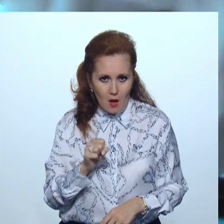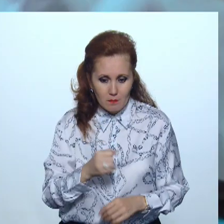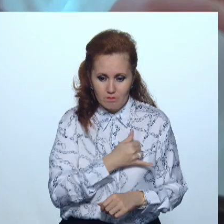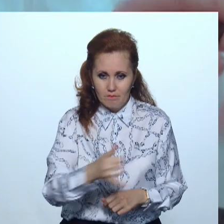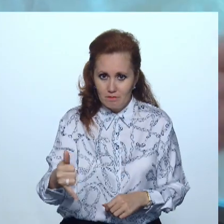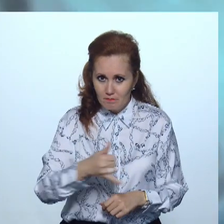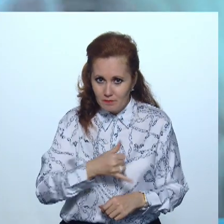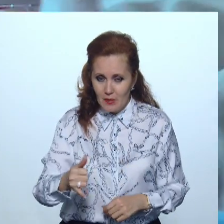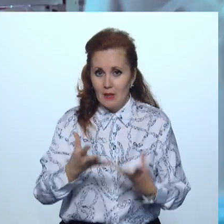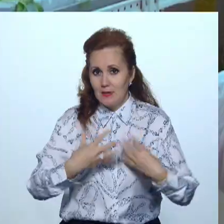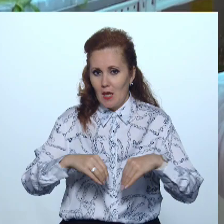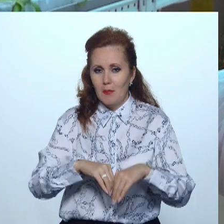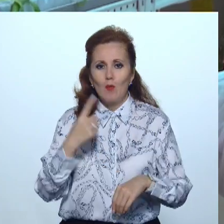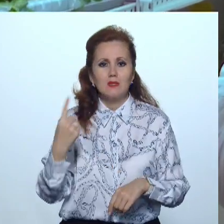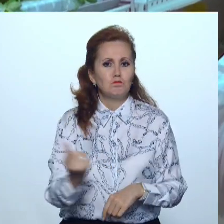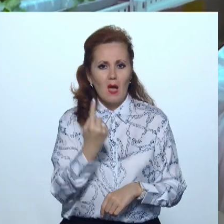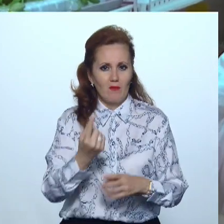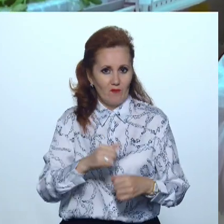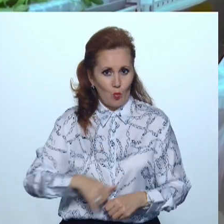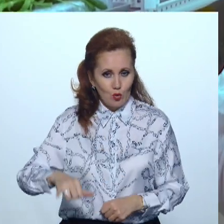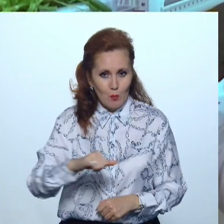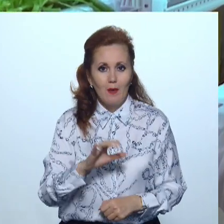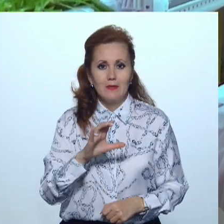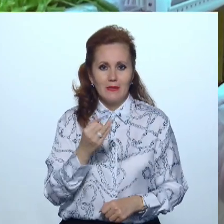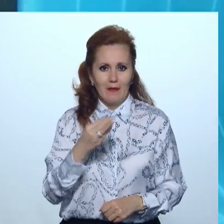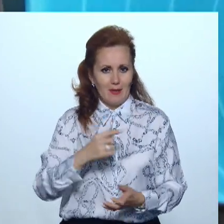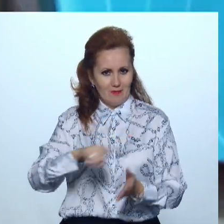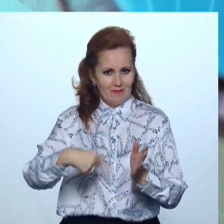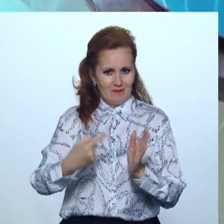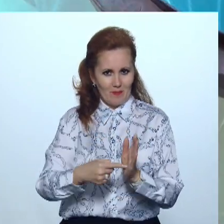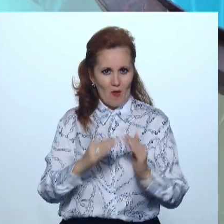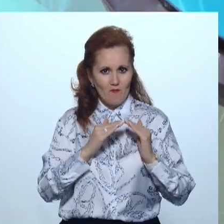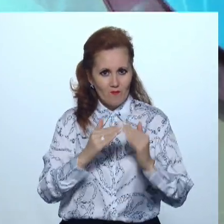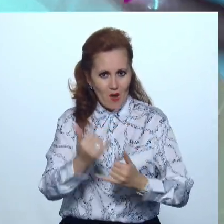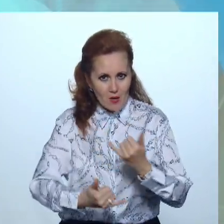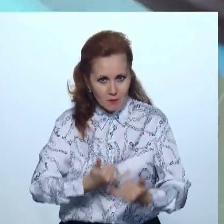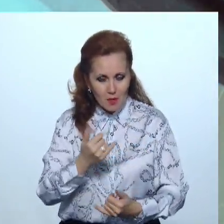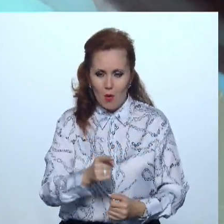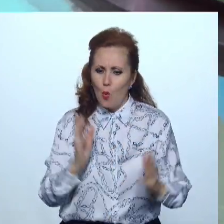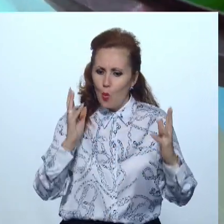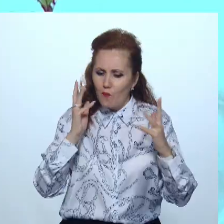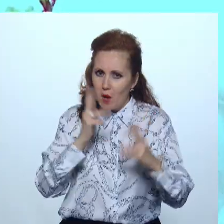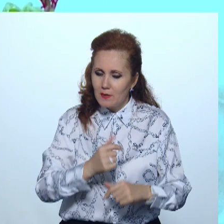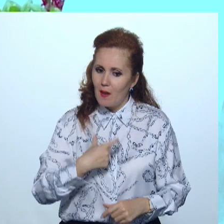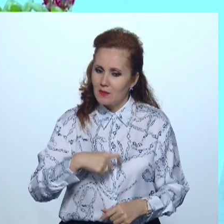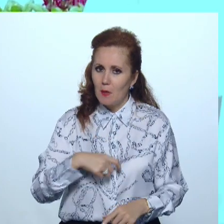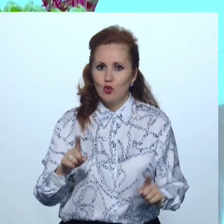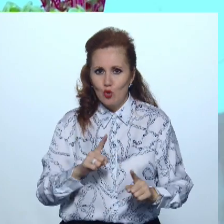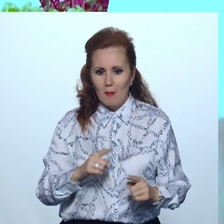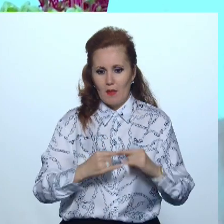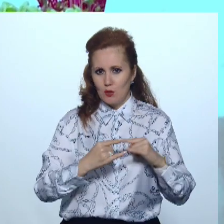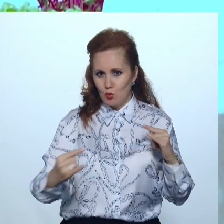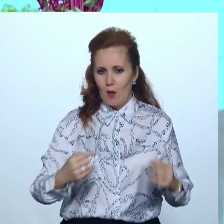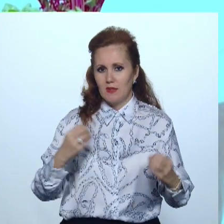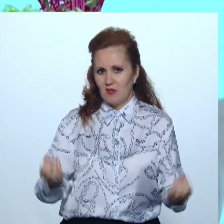поливе. Семья Головкина стала одними из первых в Удмуртии сети фермеров. Новые агротехнологии увлеклись поначалу для себя, чтобы на столе круглый